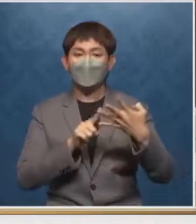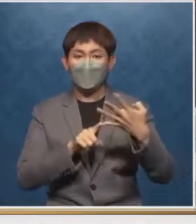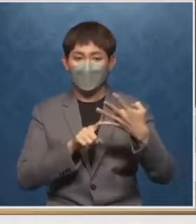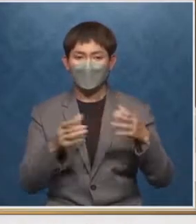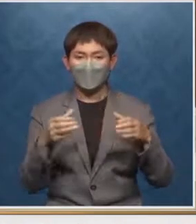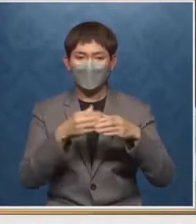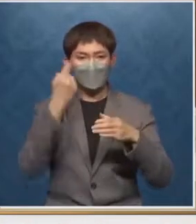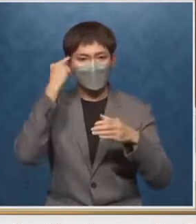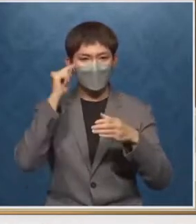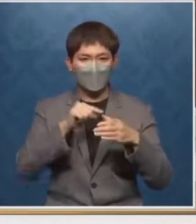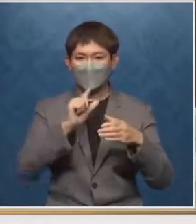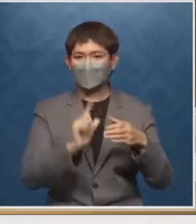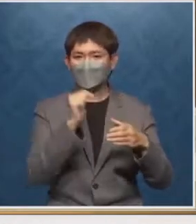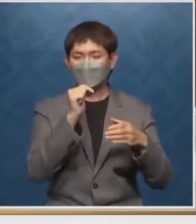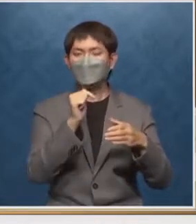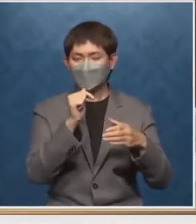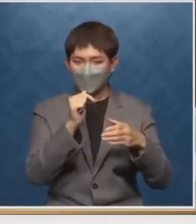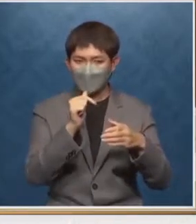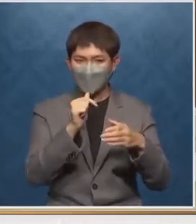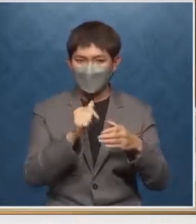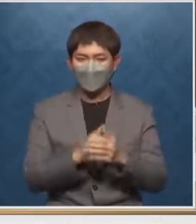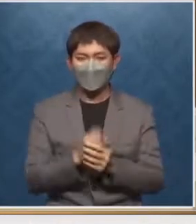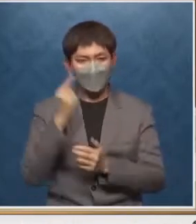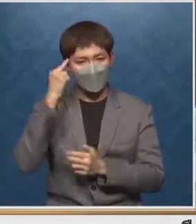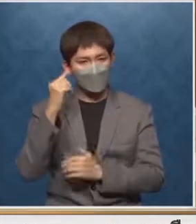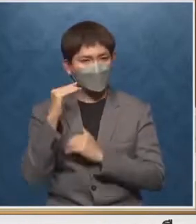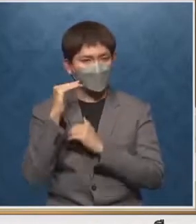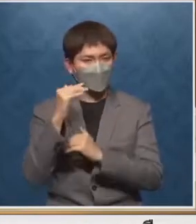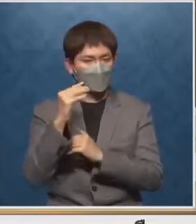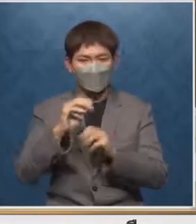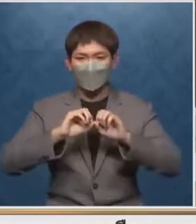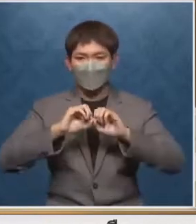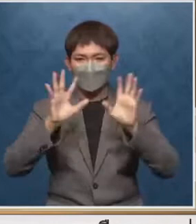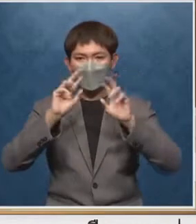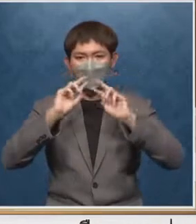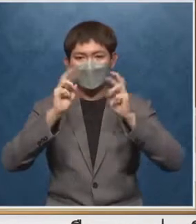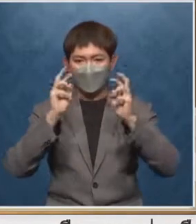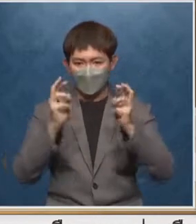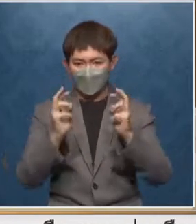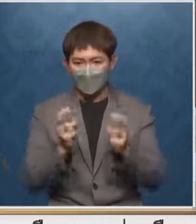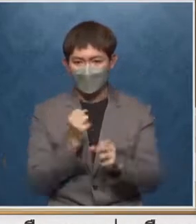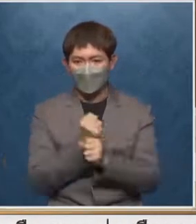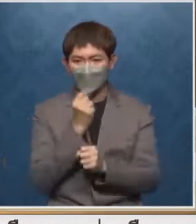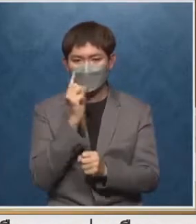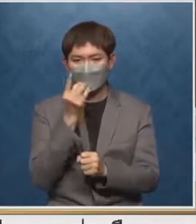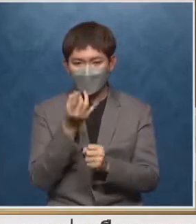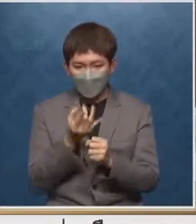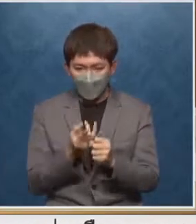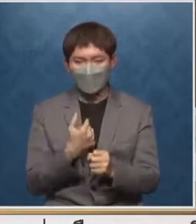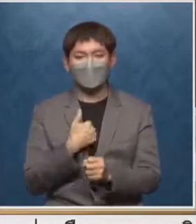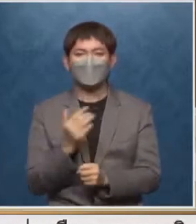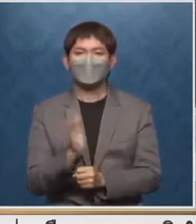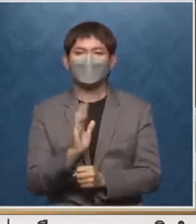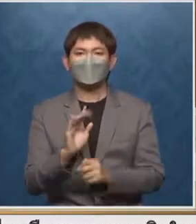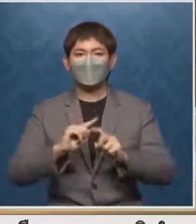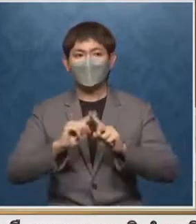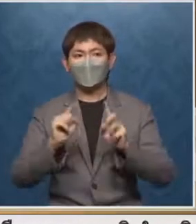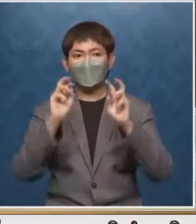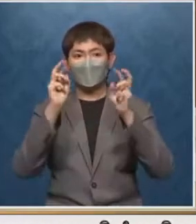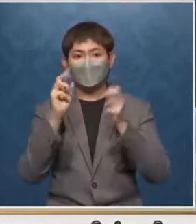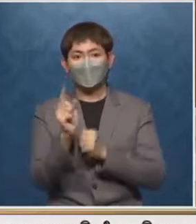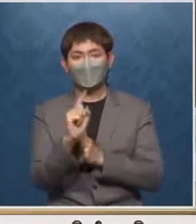เป้าหมายเป็นตัวตั้งนะครับไม่ได้กำหนดเชิงประเด็นว่าจะต้องทำเรื่องอะไรทีนี้ในเชิงประเด็นที่ท่านพูดถึงเรื่อง